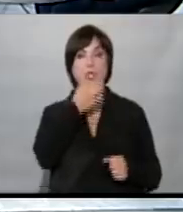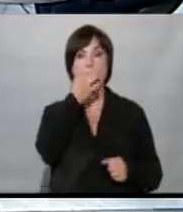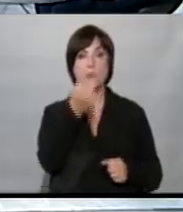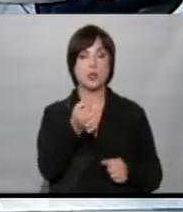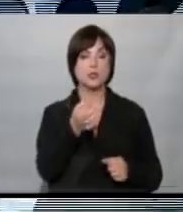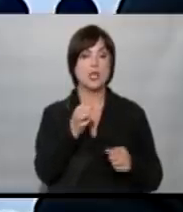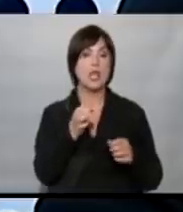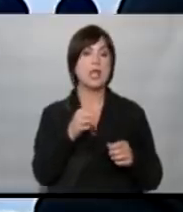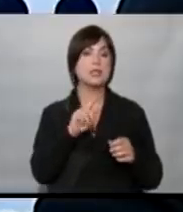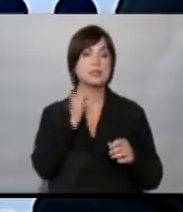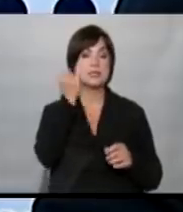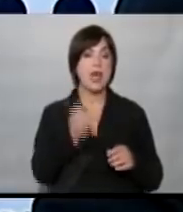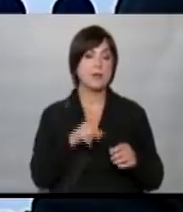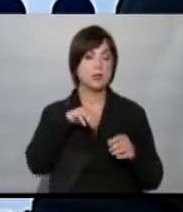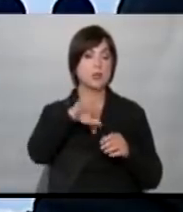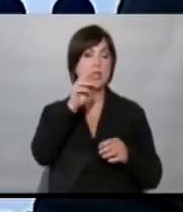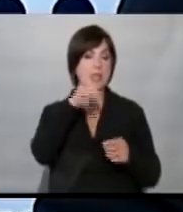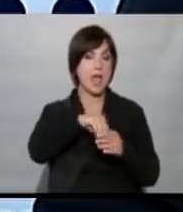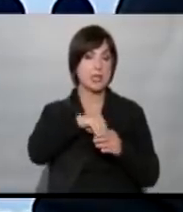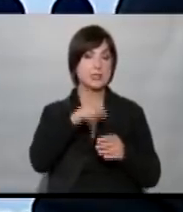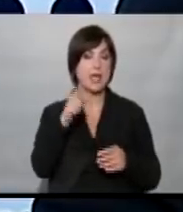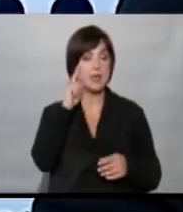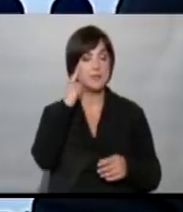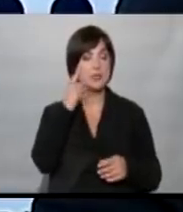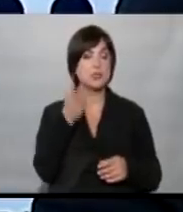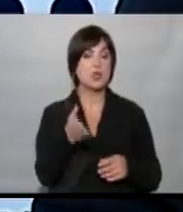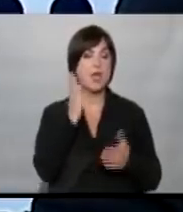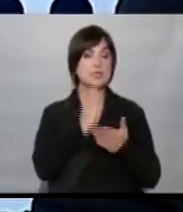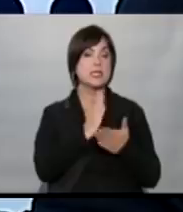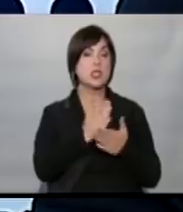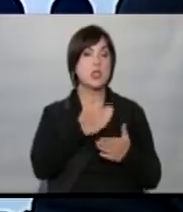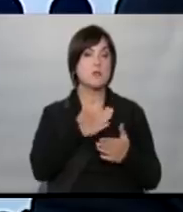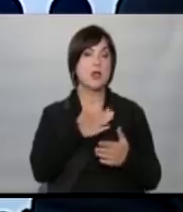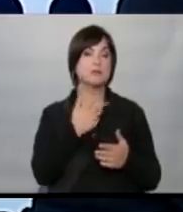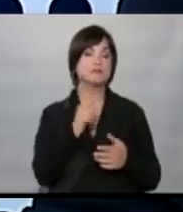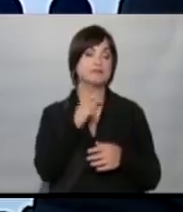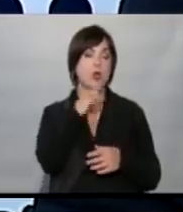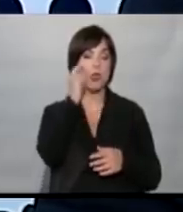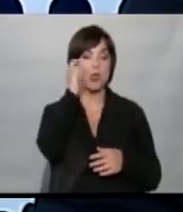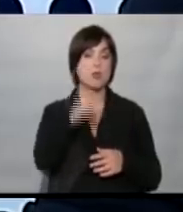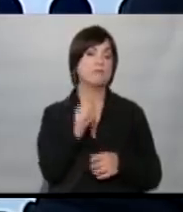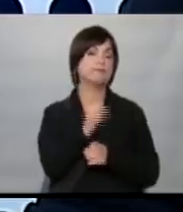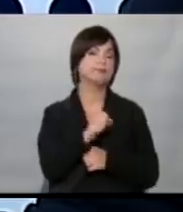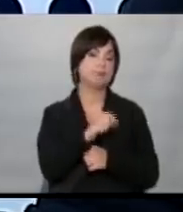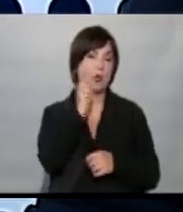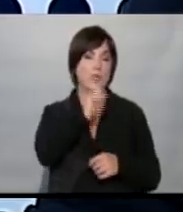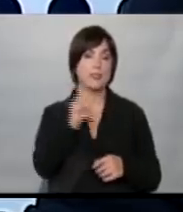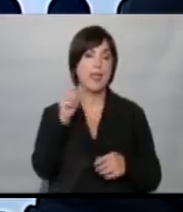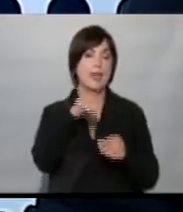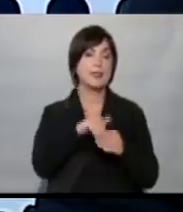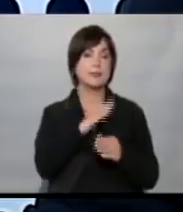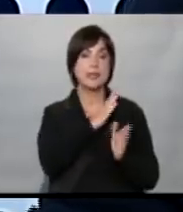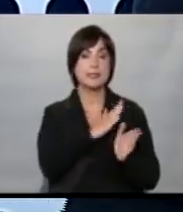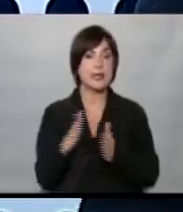е за слабата излезност. Дали сметате дека се должи на тоа што секогаш има апатични, група на апатични луѓе што не гласаат